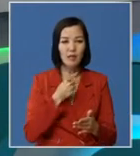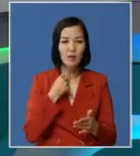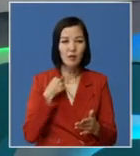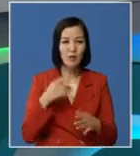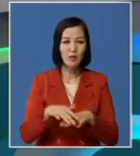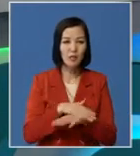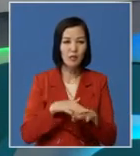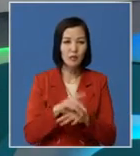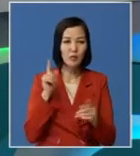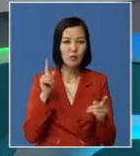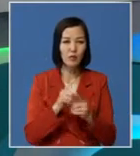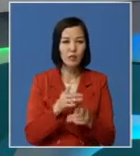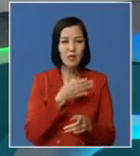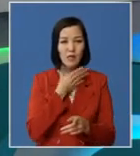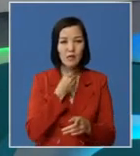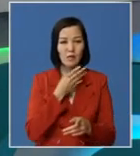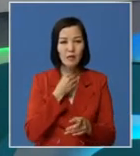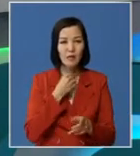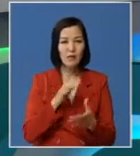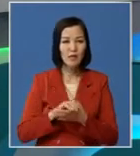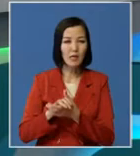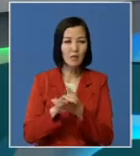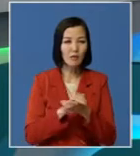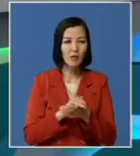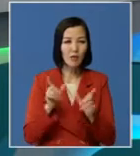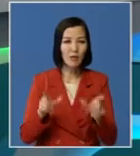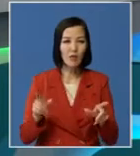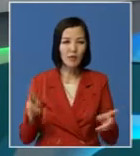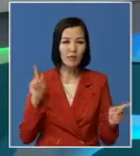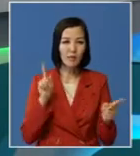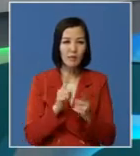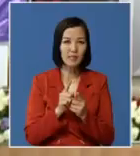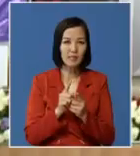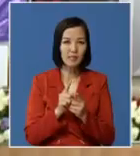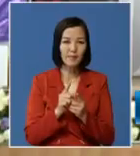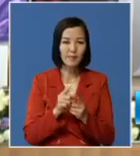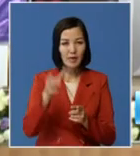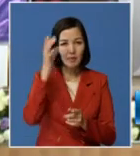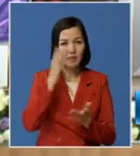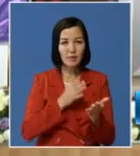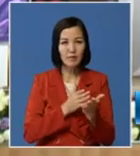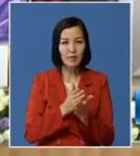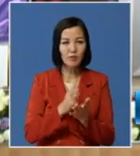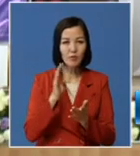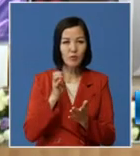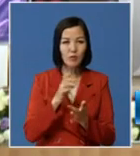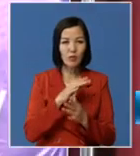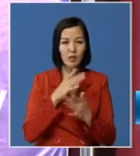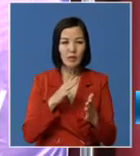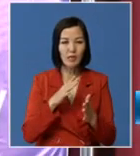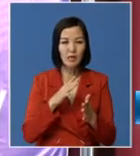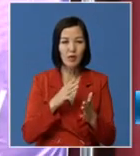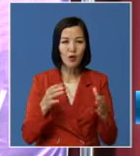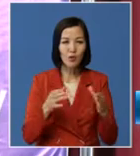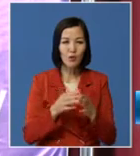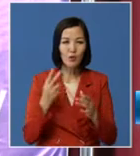кездесулер өткізді. Семейде ол, мәселен, кәсіподақтар өкілдерімен кездесті. Бұл өңірдегі білім саласында ғана 400-ден аса